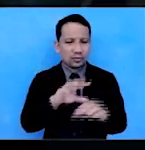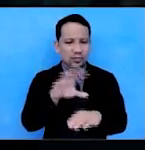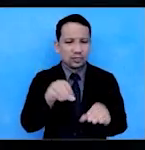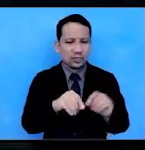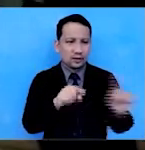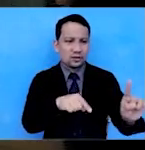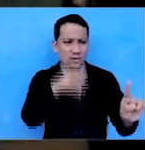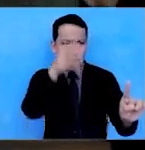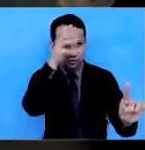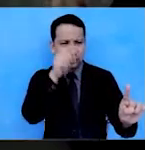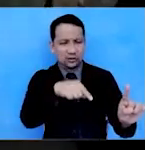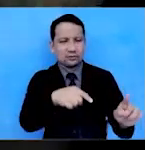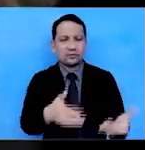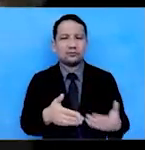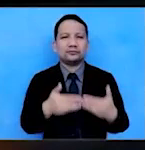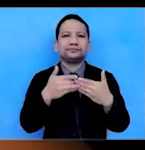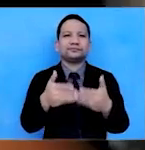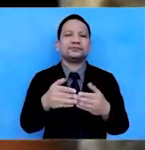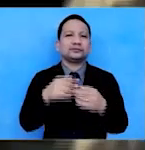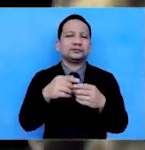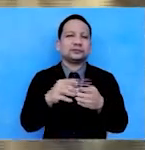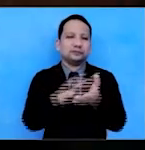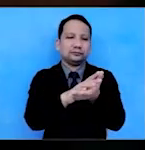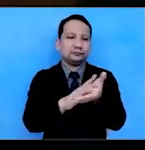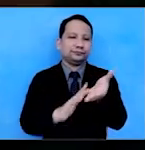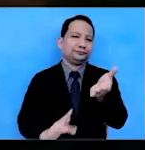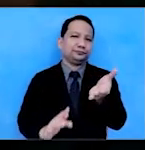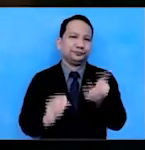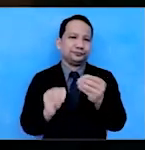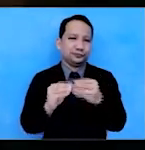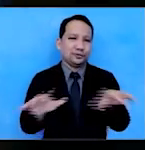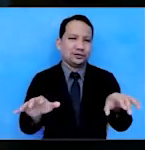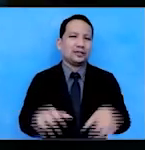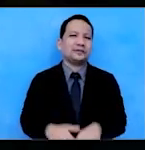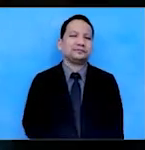bata! Tumagas na ang mansya!